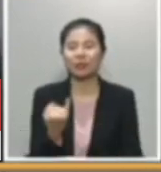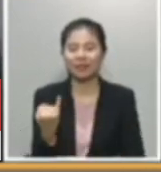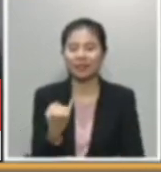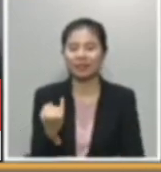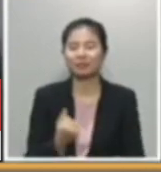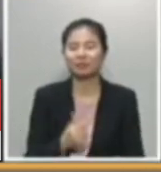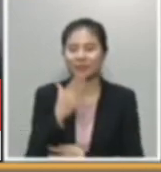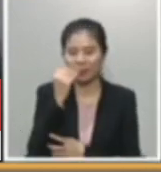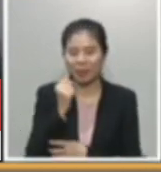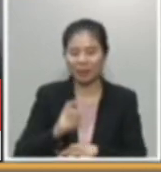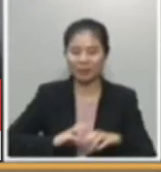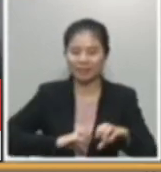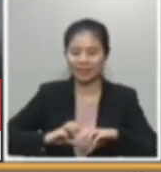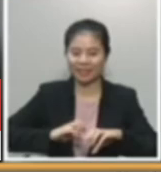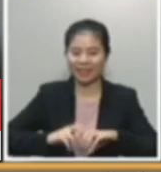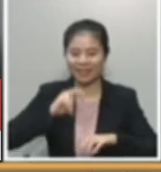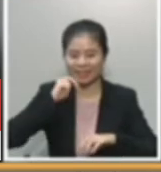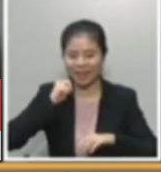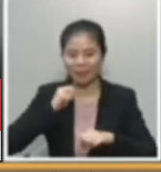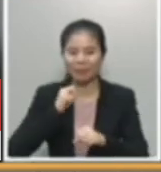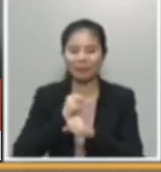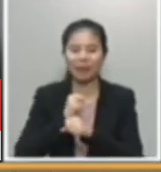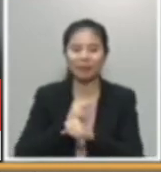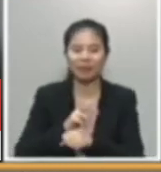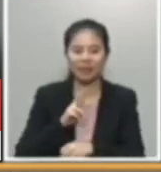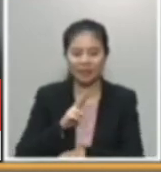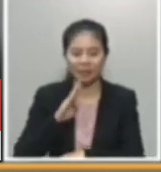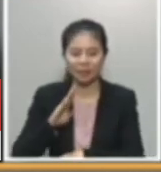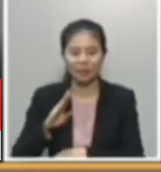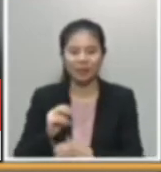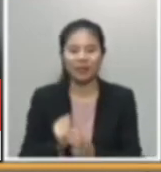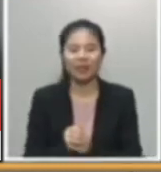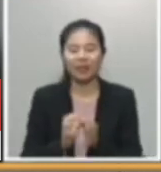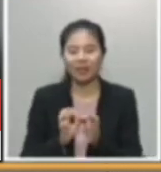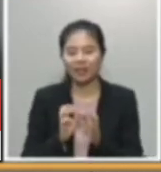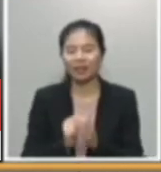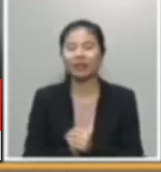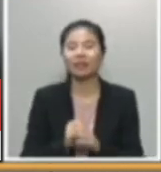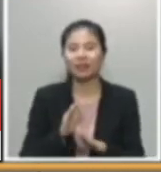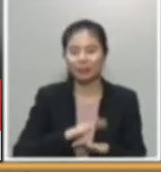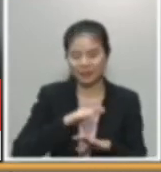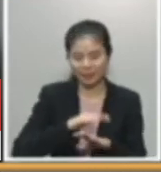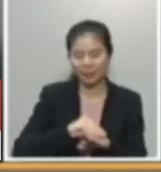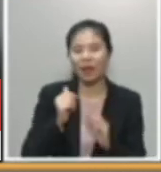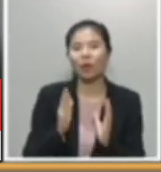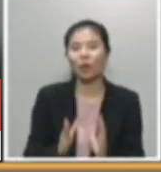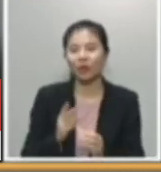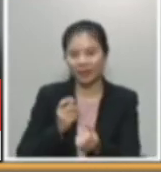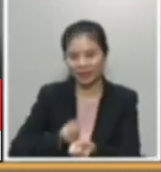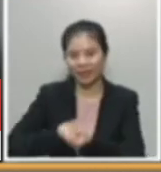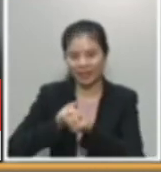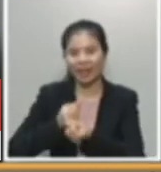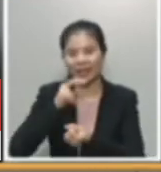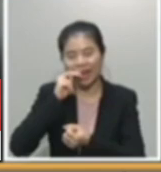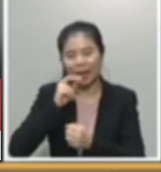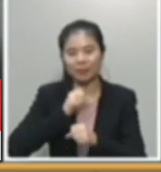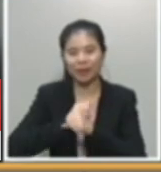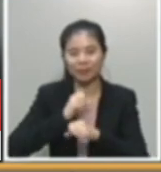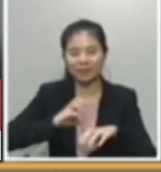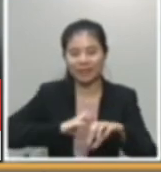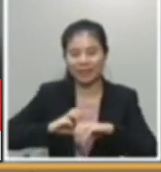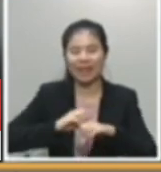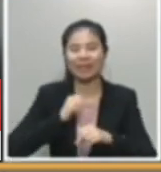ทำไมไม่บริหารจัดการน้ำอย่างเป็นระบบให้เกิดศักยภาพตามที่ประชาชน